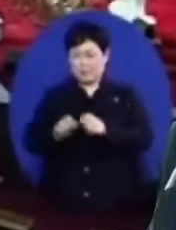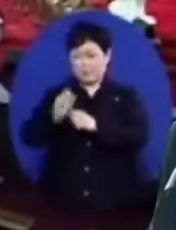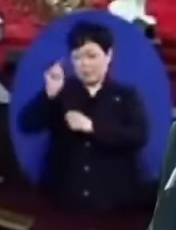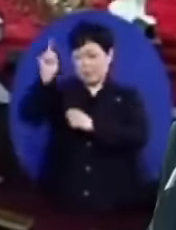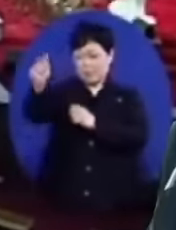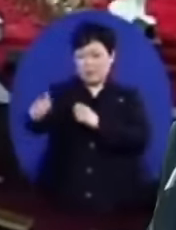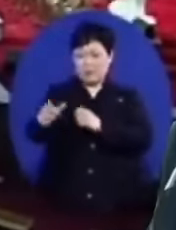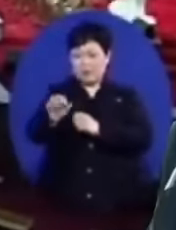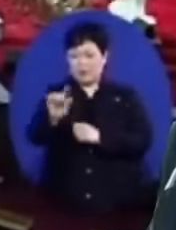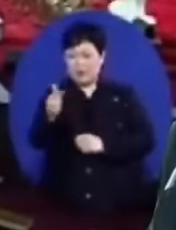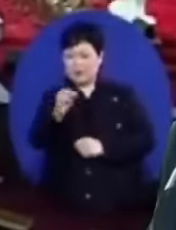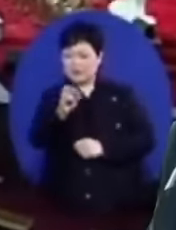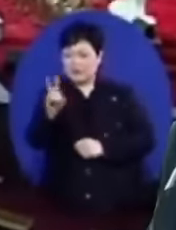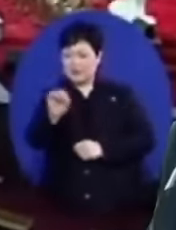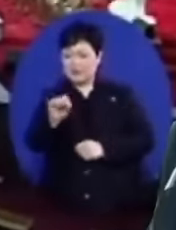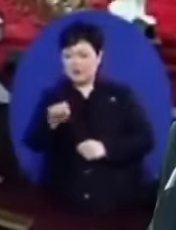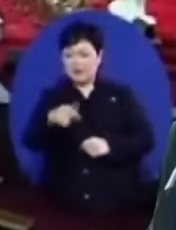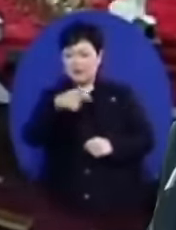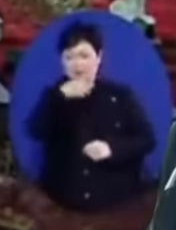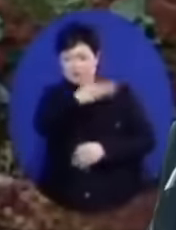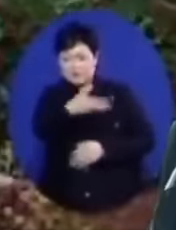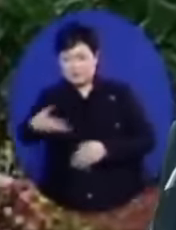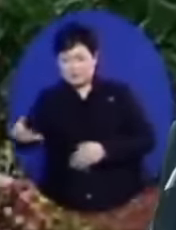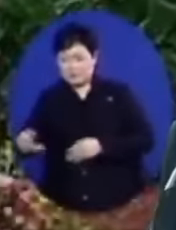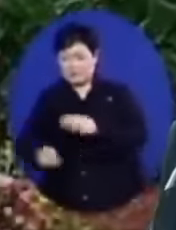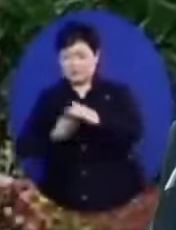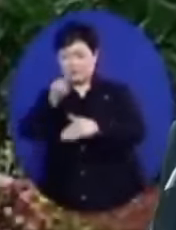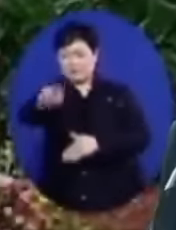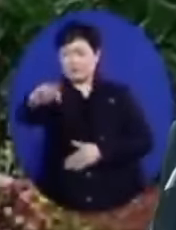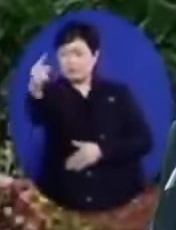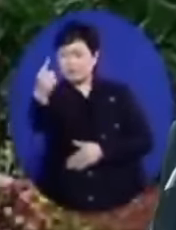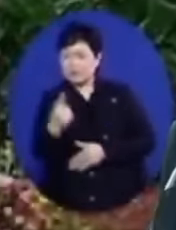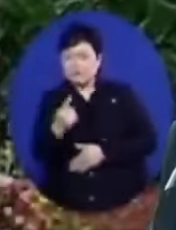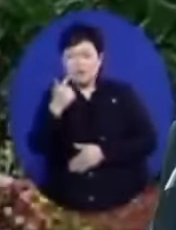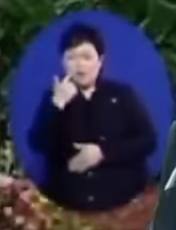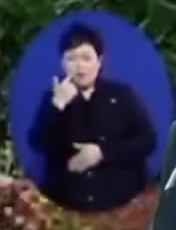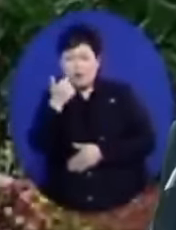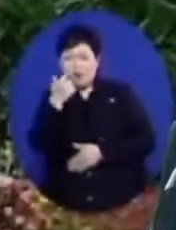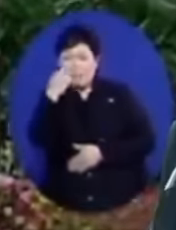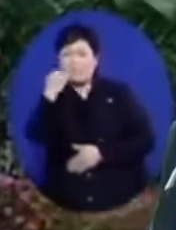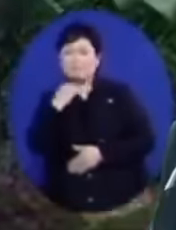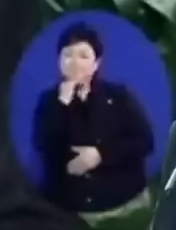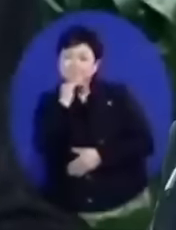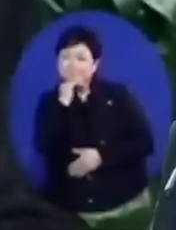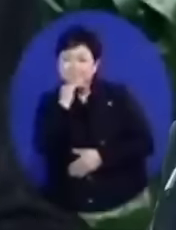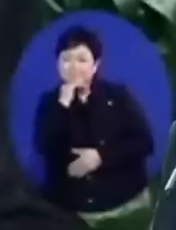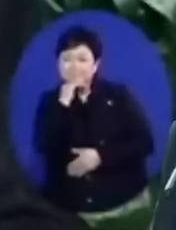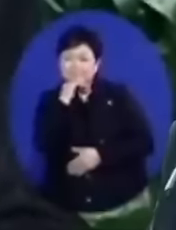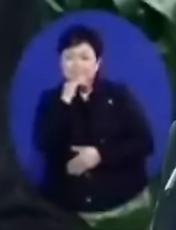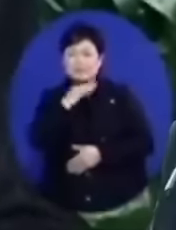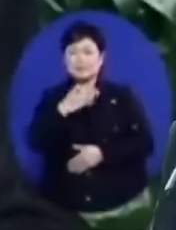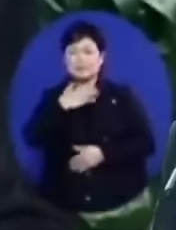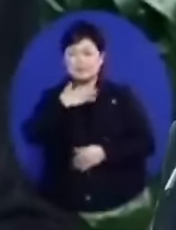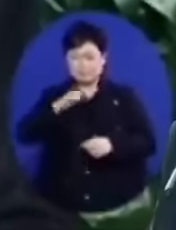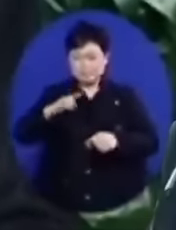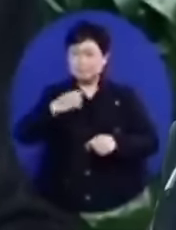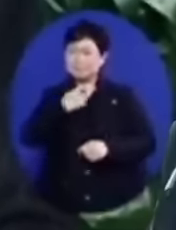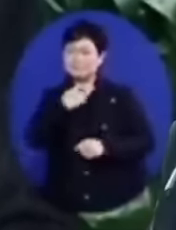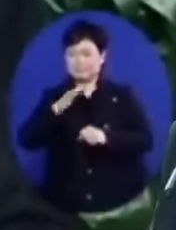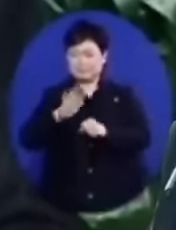은양층 넘어 집으로 돌아오실 어머니를 목매어 기다립니다. 어머니는 멀리서